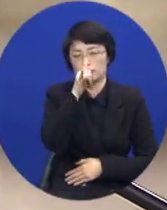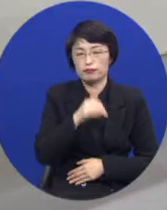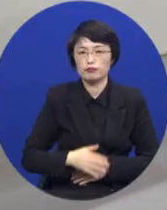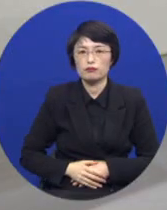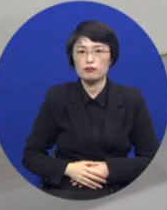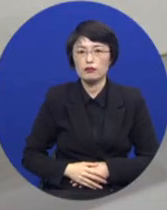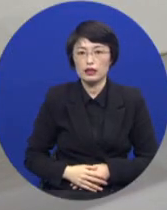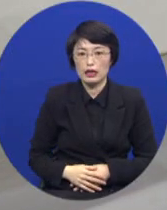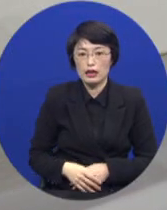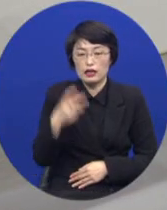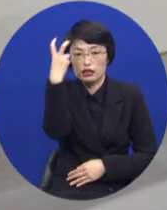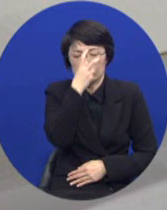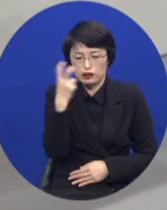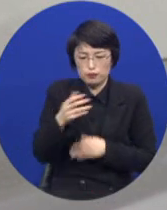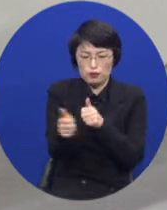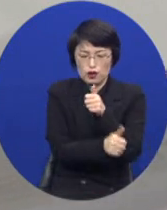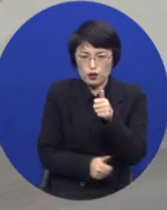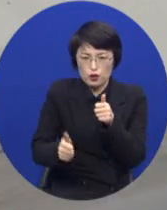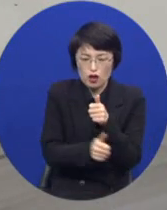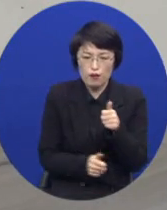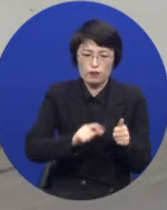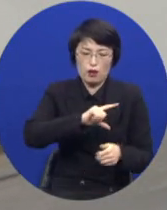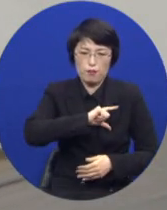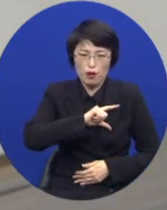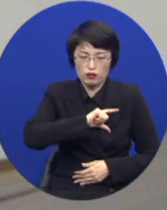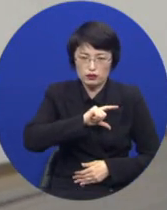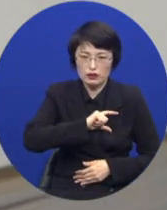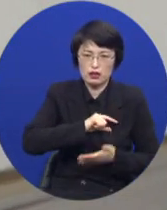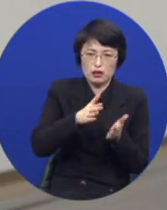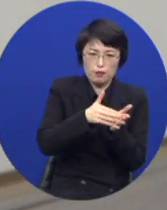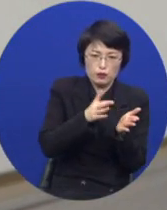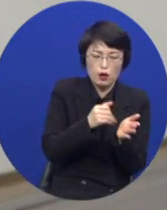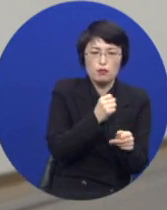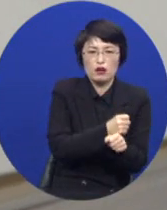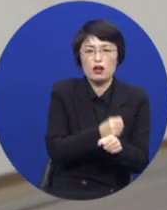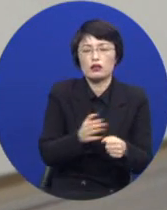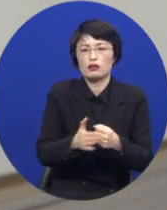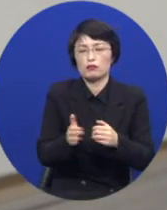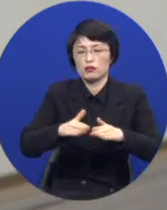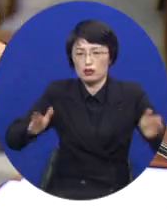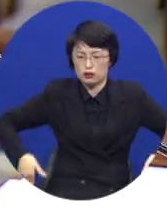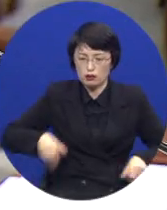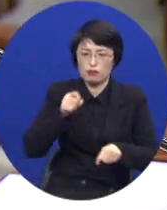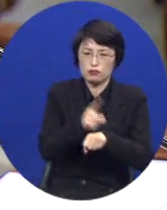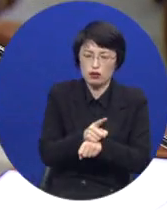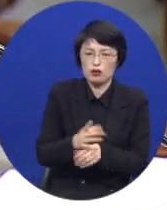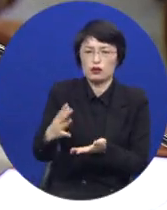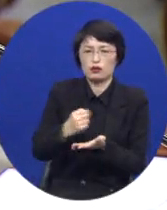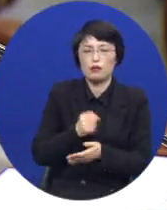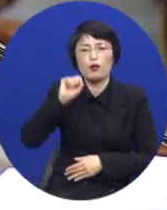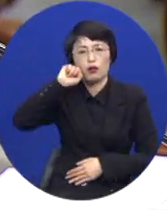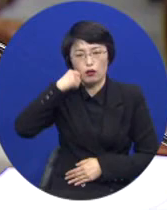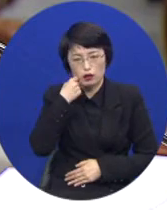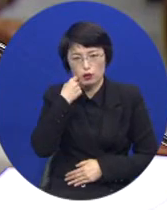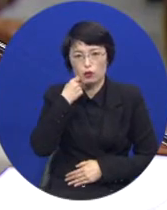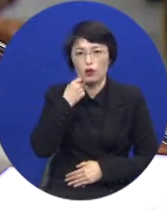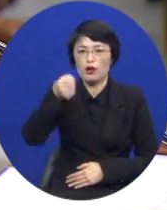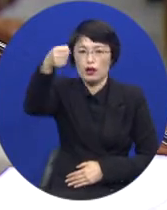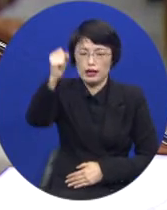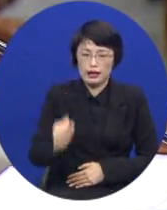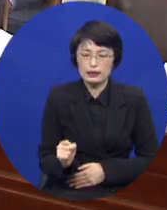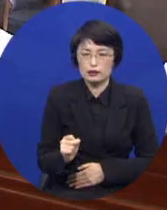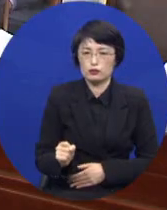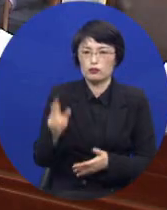명단을 철저히 비공개 함으로써 심의 결과에 전문성과 객관성을 담보하기 어렵고 카지노 매출 예상이 또 부풀려져